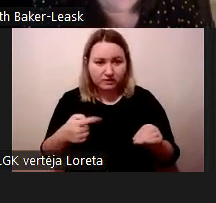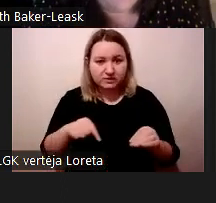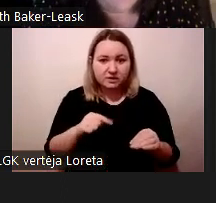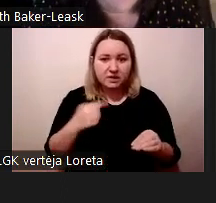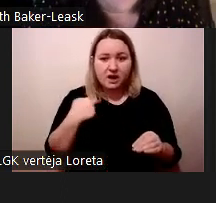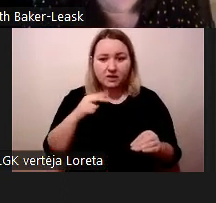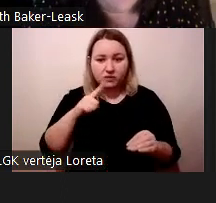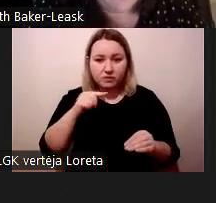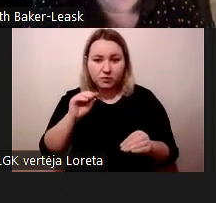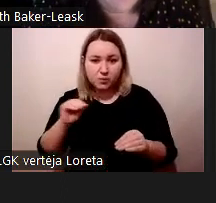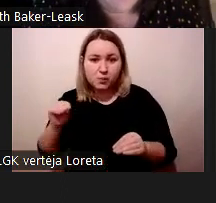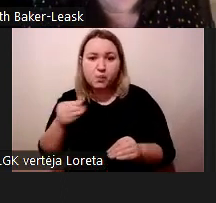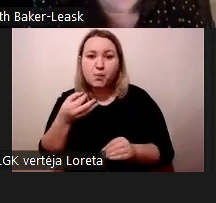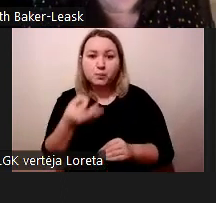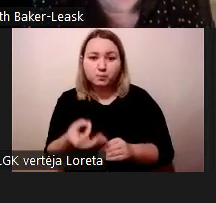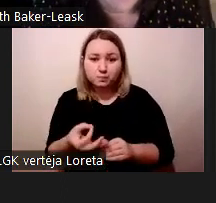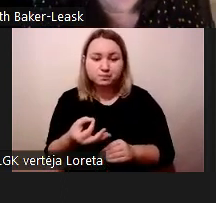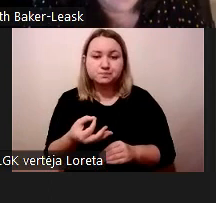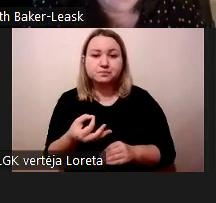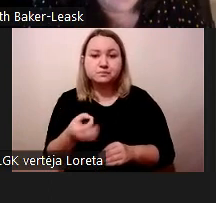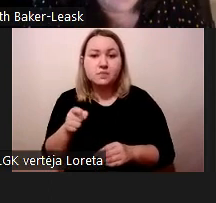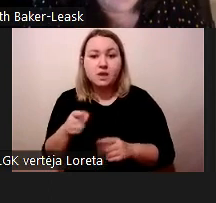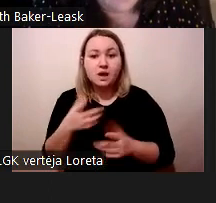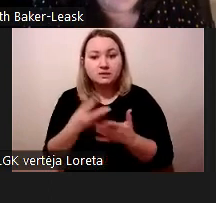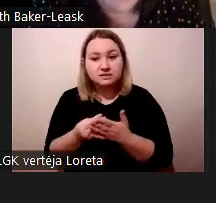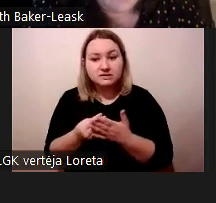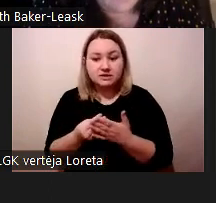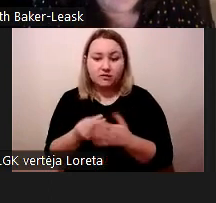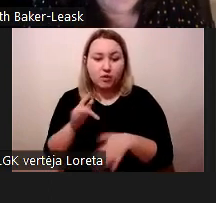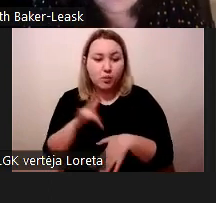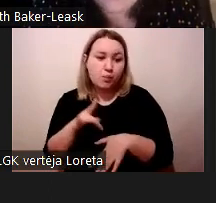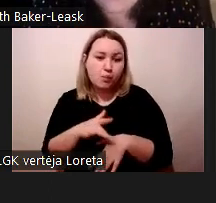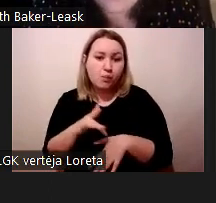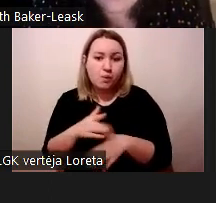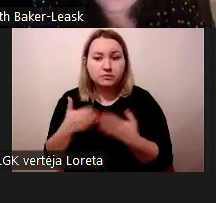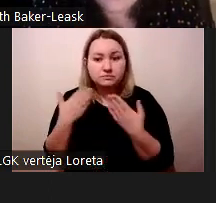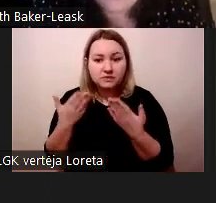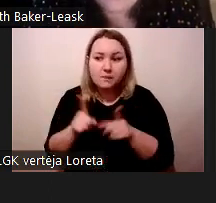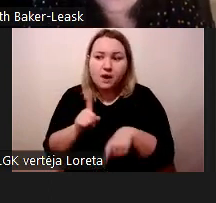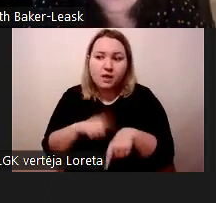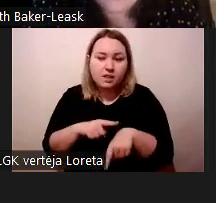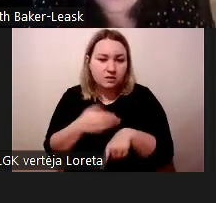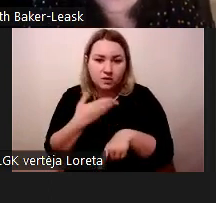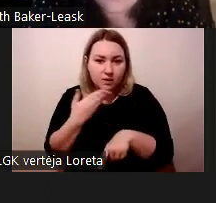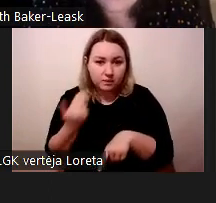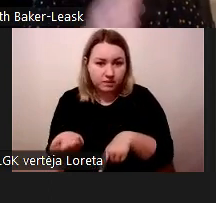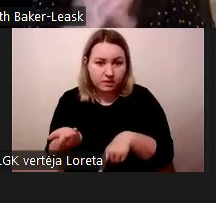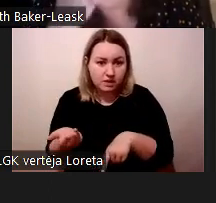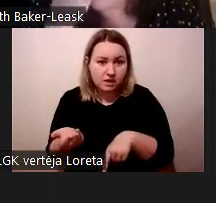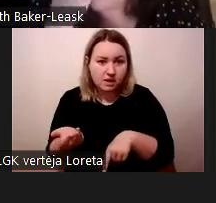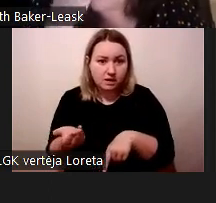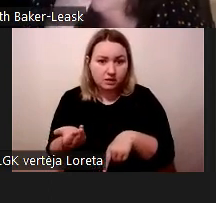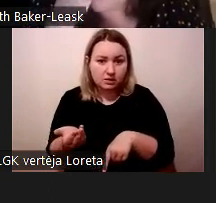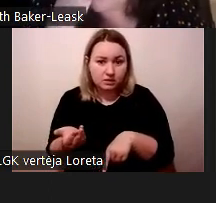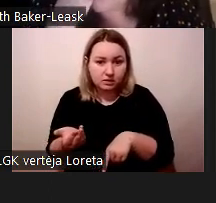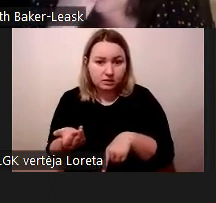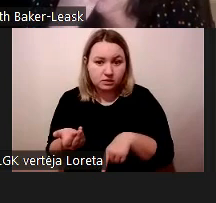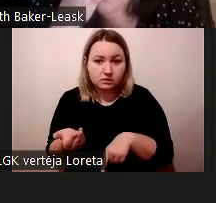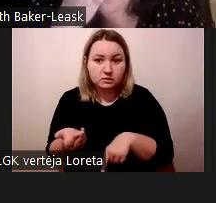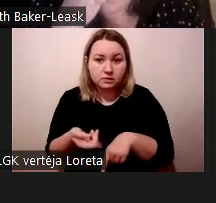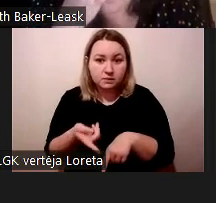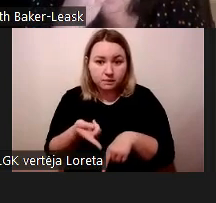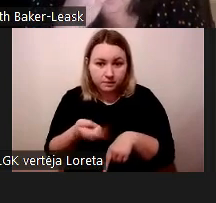kalbos mokytoja reflektavo, kad skaityti savo malonumai laiko nelabai yra. Taip kaip suprantame seminare, nes